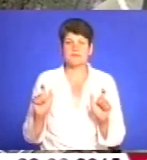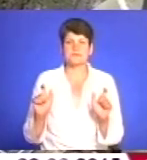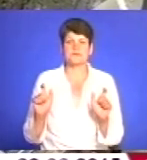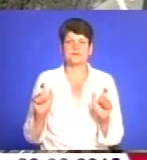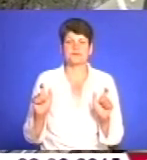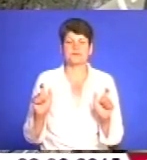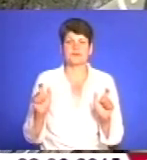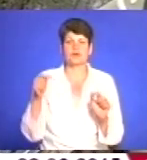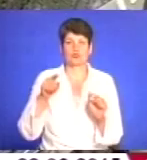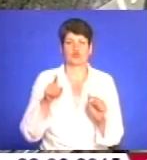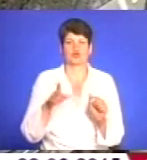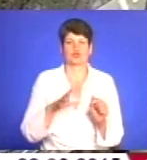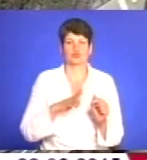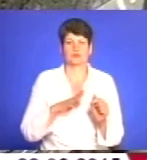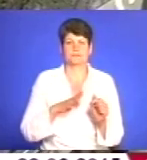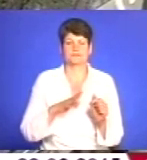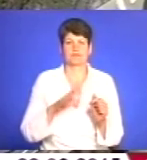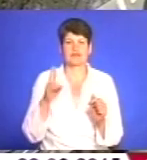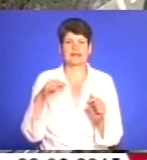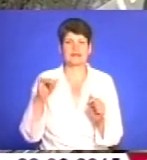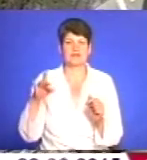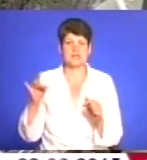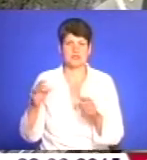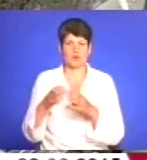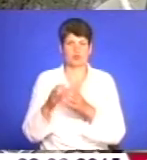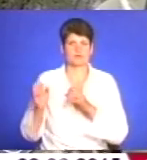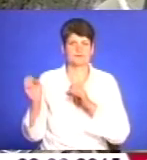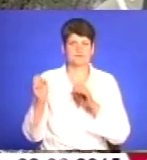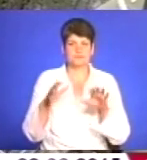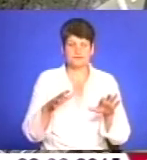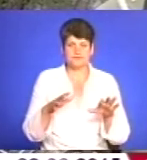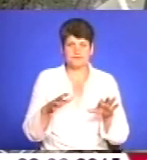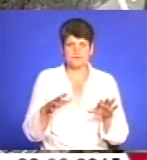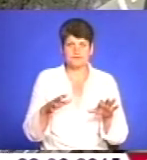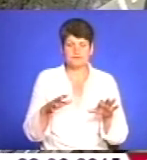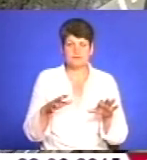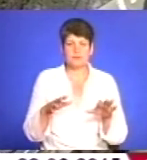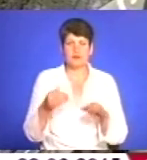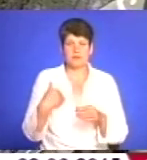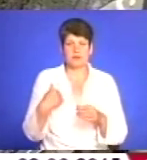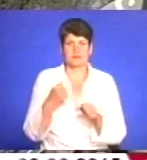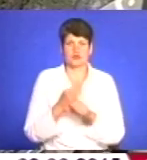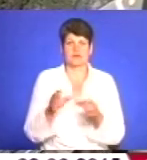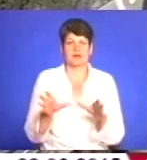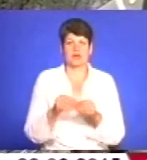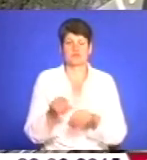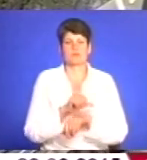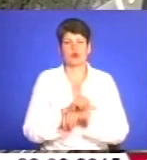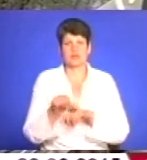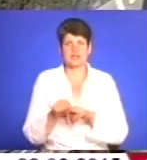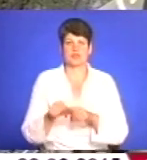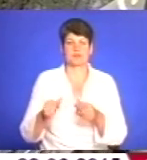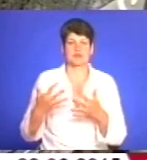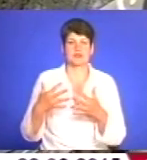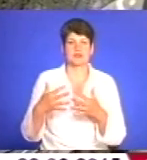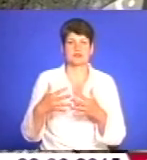що закидалися диверсійні групи на територію. І ми плідно працювали і з пограничниками, і з Збройними